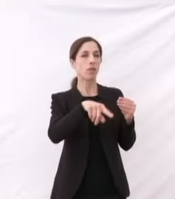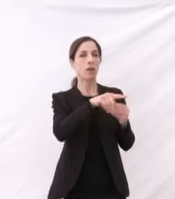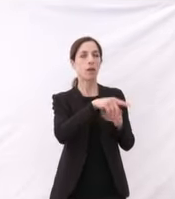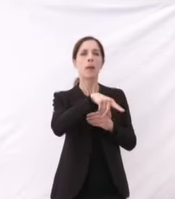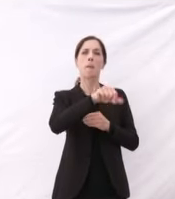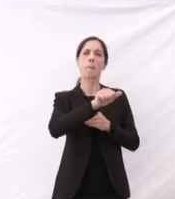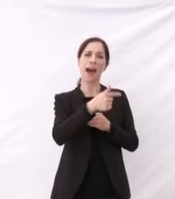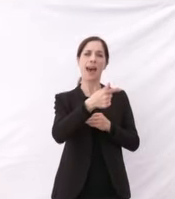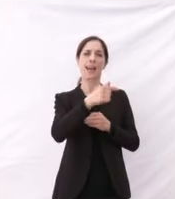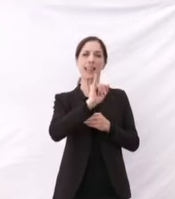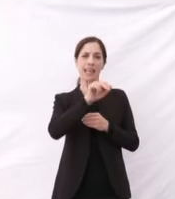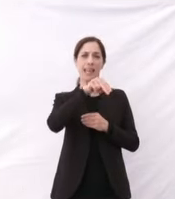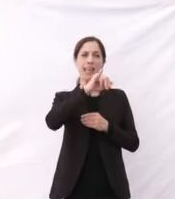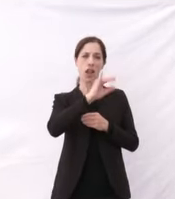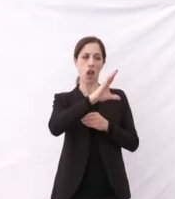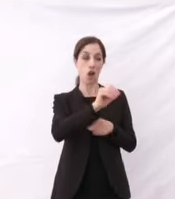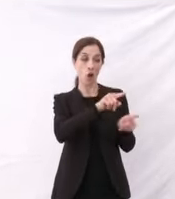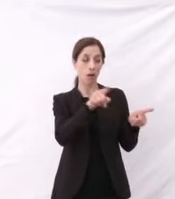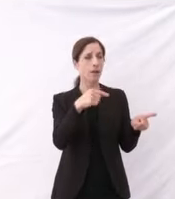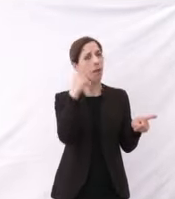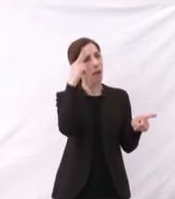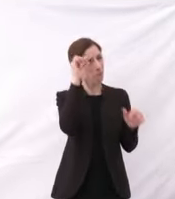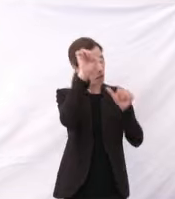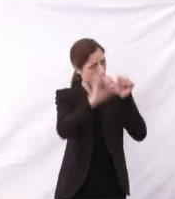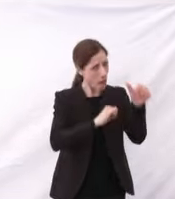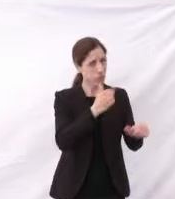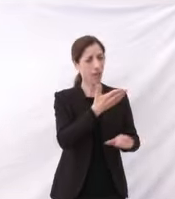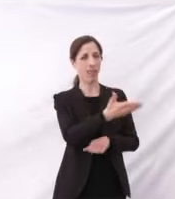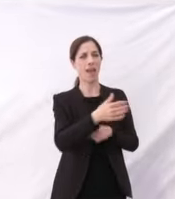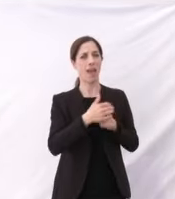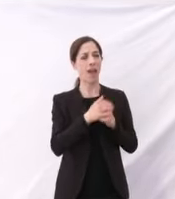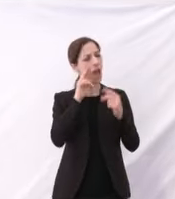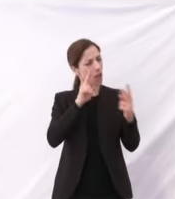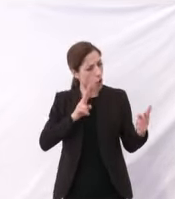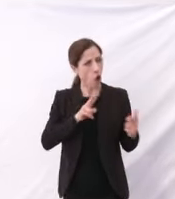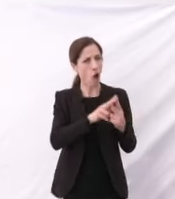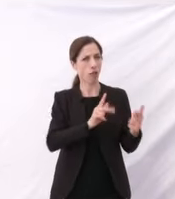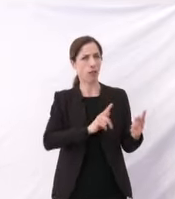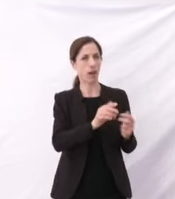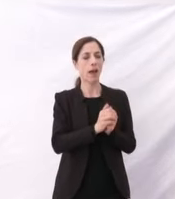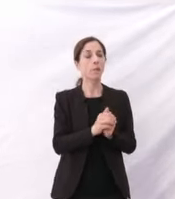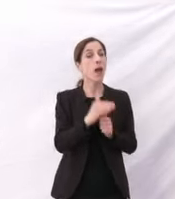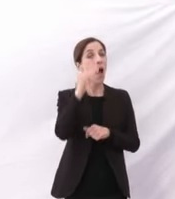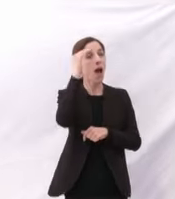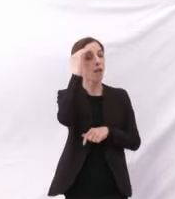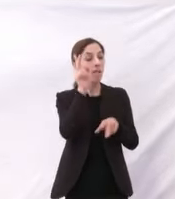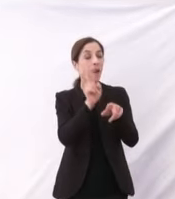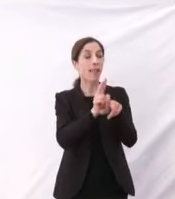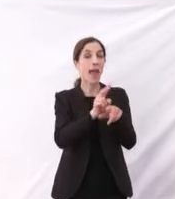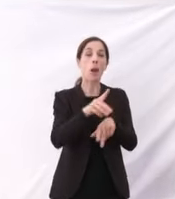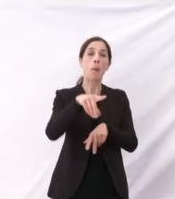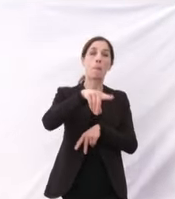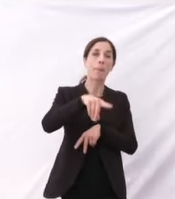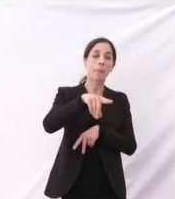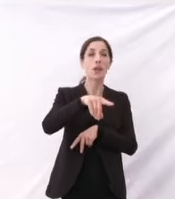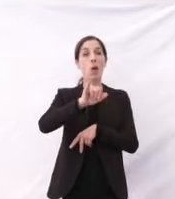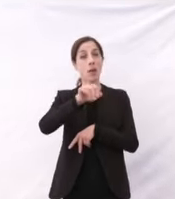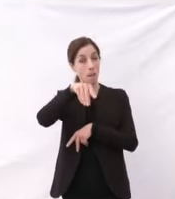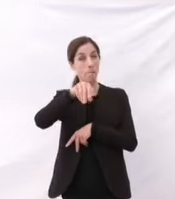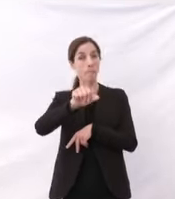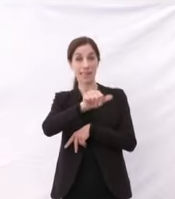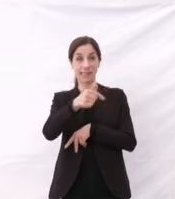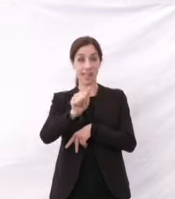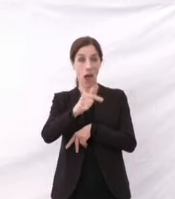ripensateci, incontriamoci, ascoltate il fratello di Peppino Impastato, Giovanni